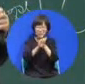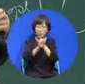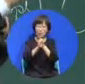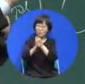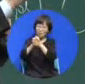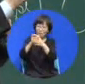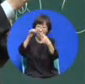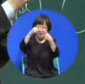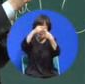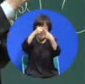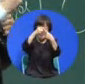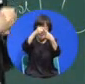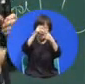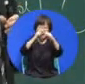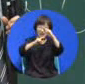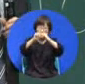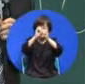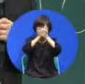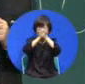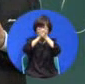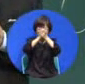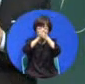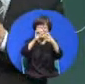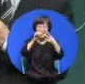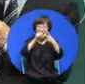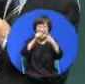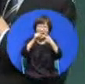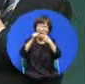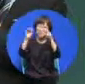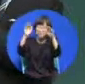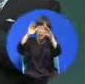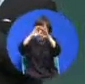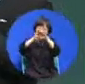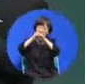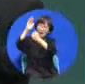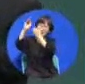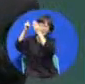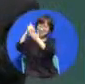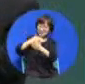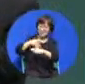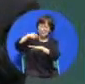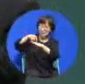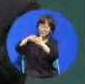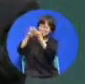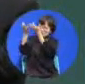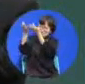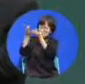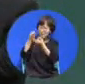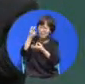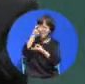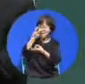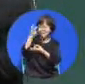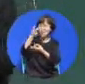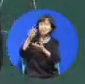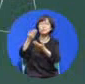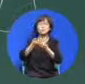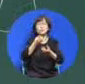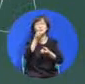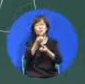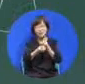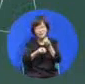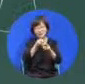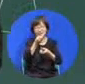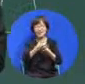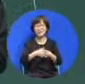마음을 감찰하시리니. God, you examine my heart at night. 다윗이 한 고백입니다. These are the confessions of David. 그러면 밖에 나가면